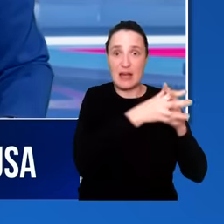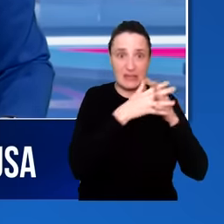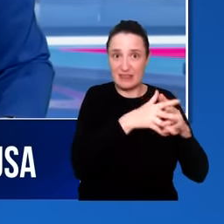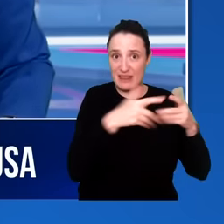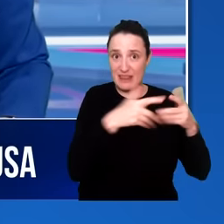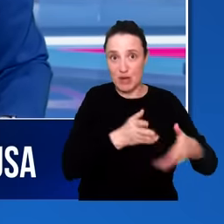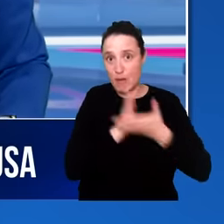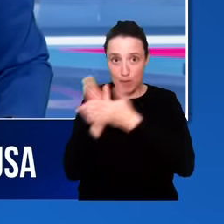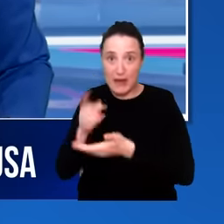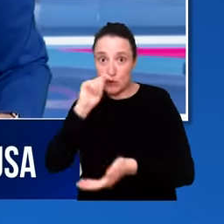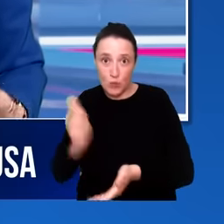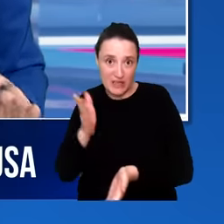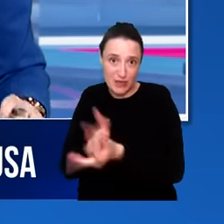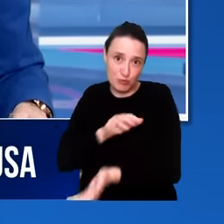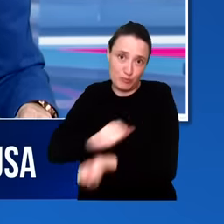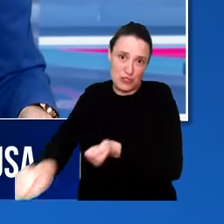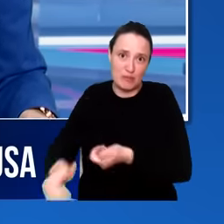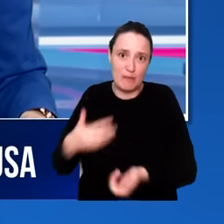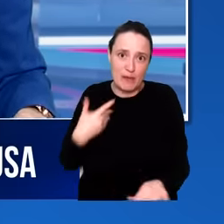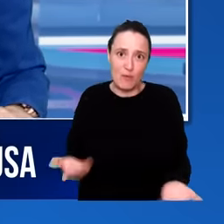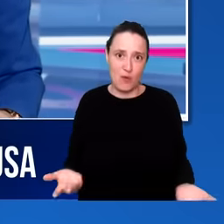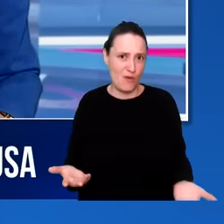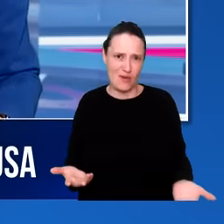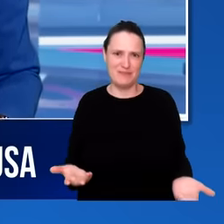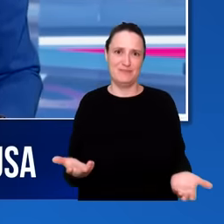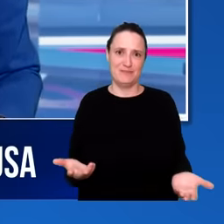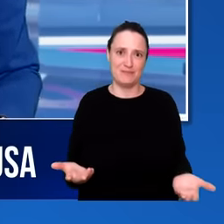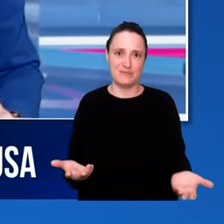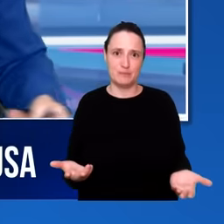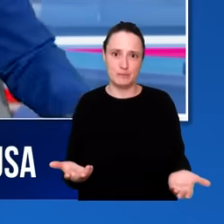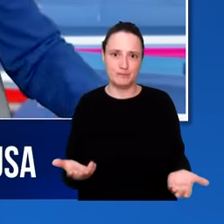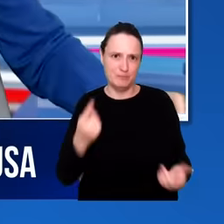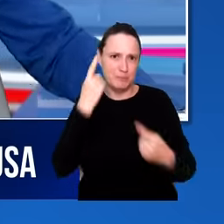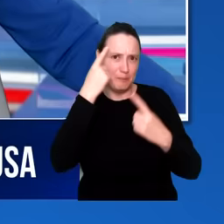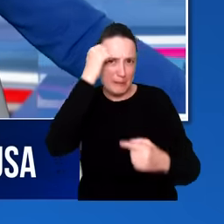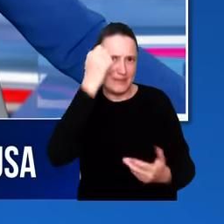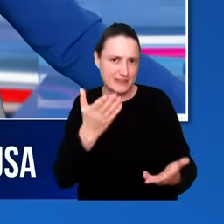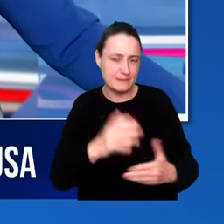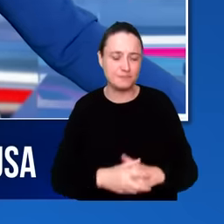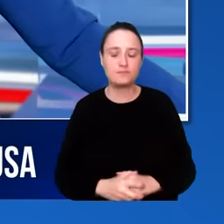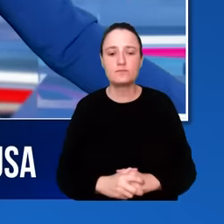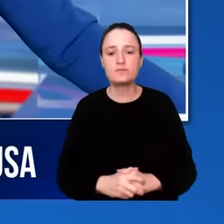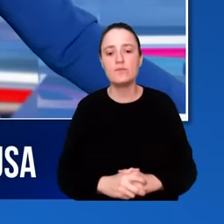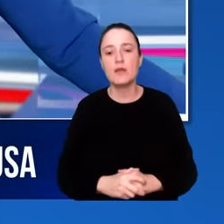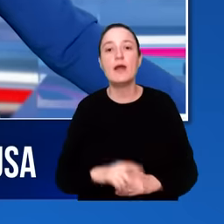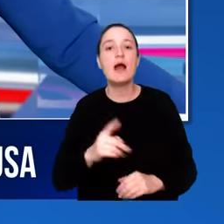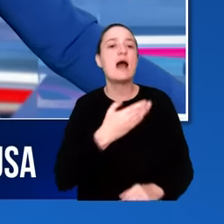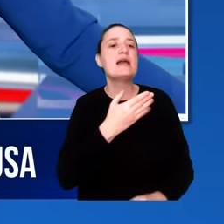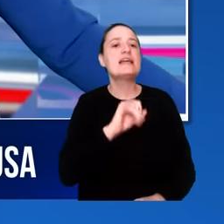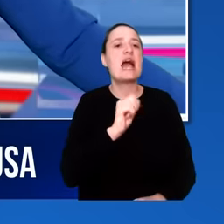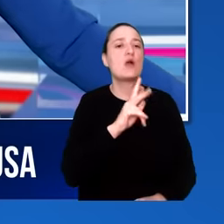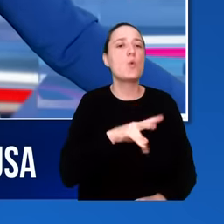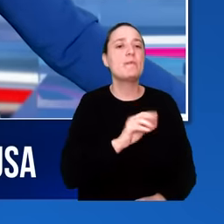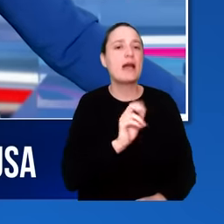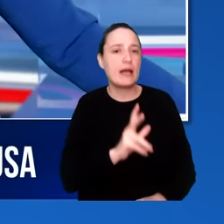już na pewno w takim kształcie nie było. To też weźmy pod uwagę. Ale pan poseł Marek Jakubiak z Kukiz 15